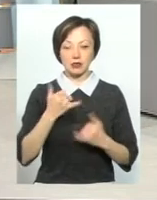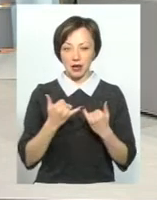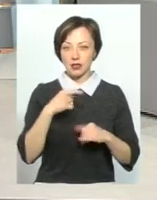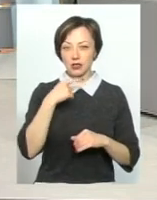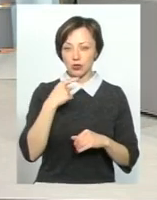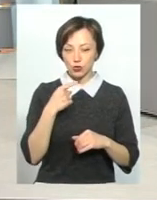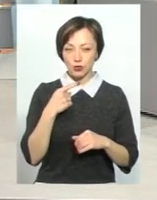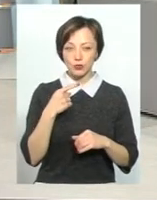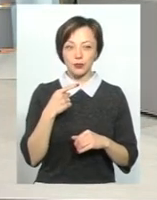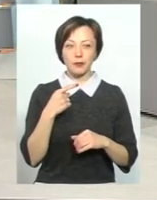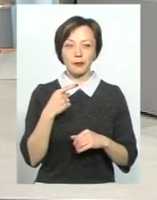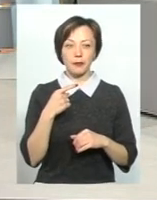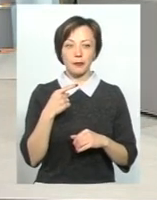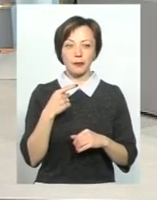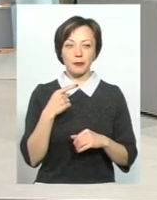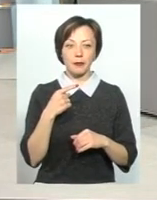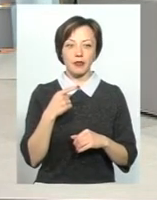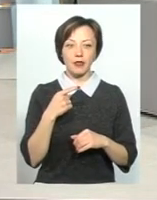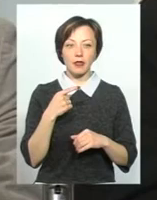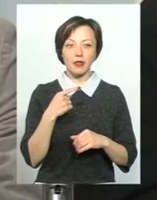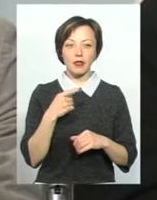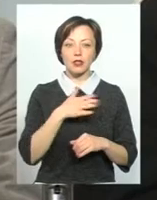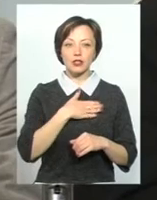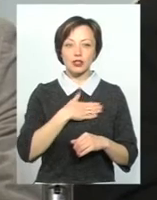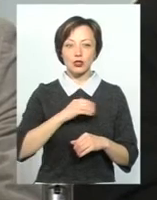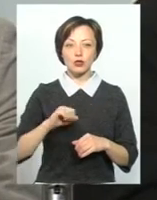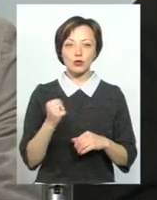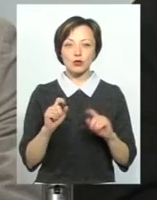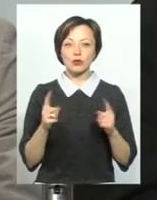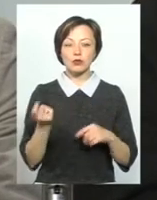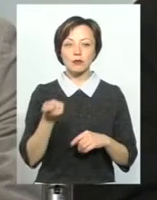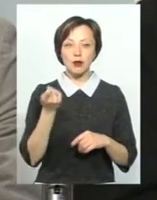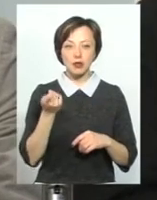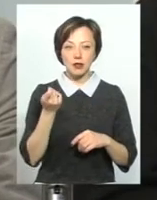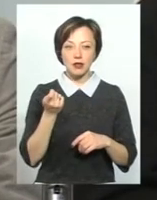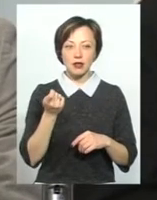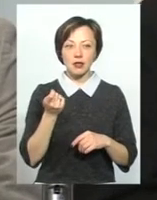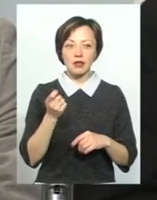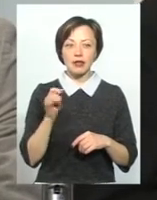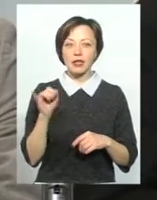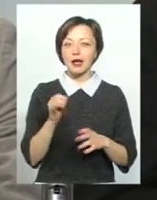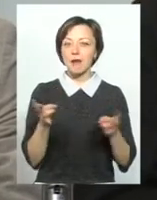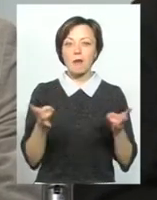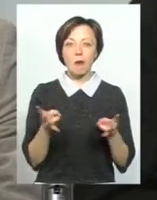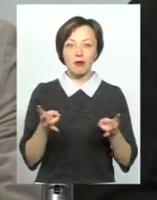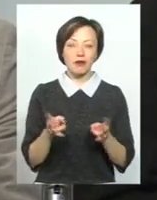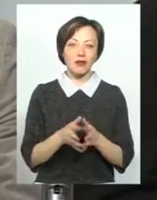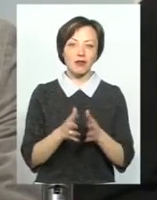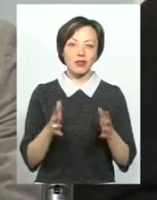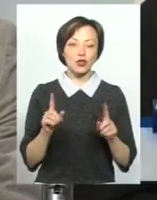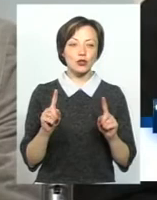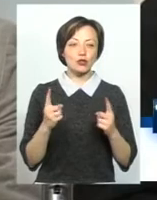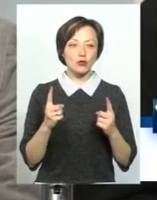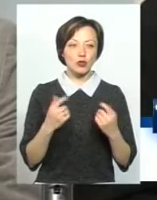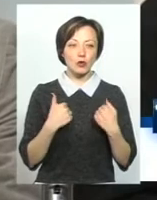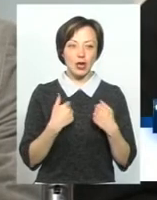що, знаєте, щирих друзів дуже мало, та й попит на них невеликий. Чому